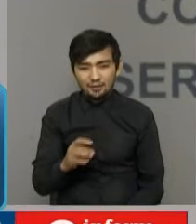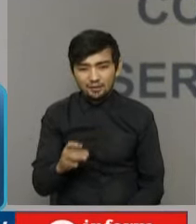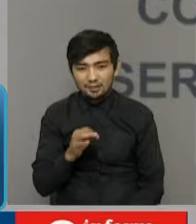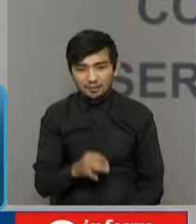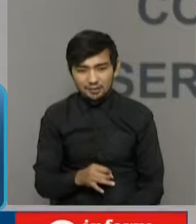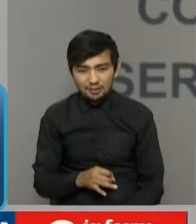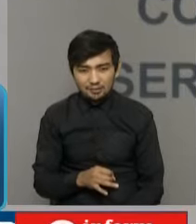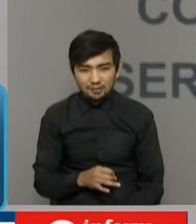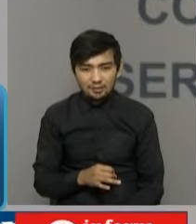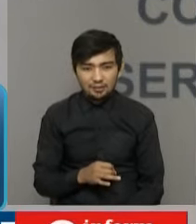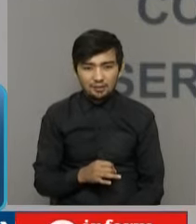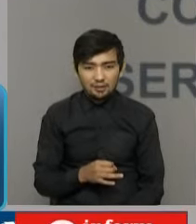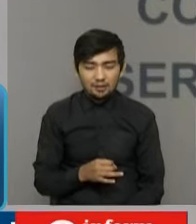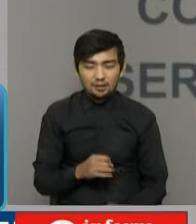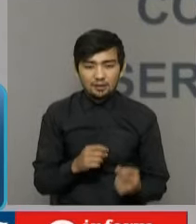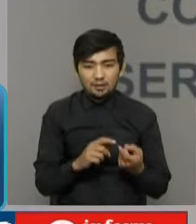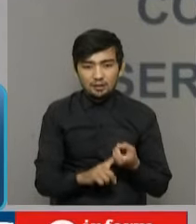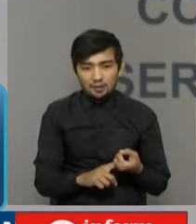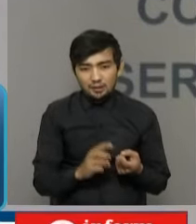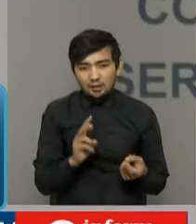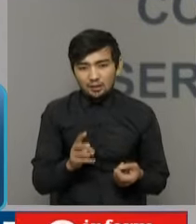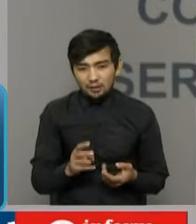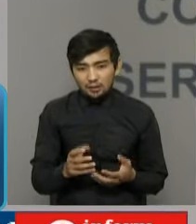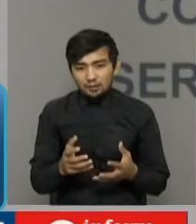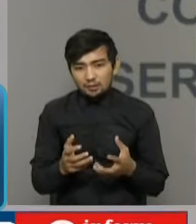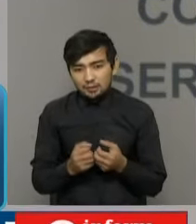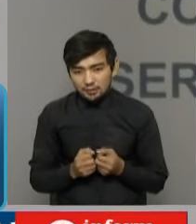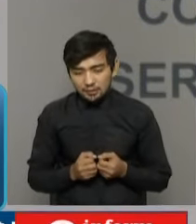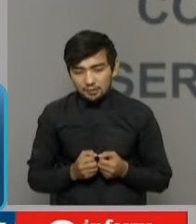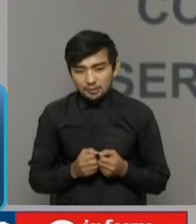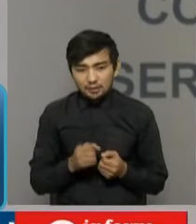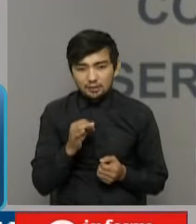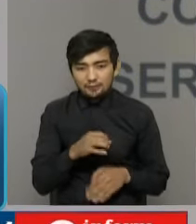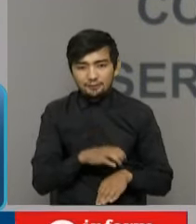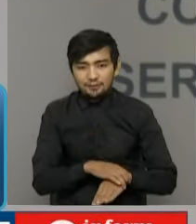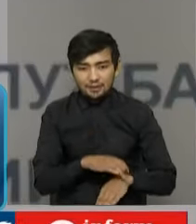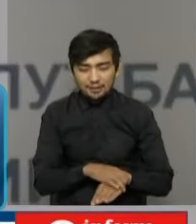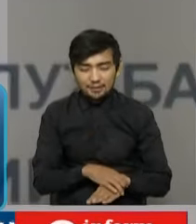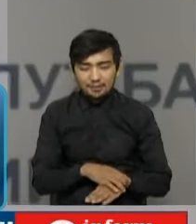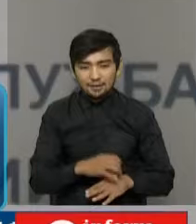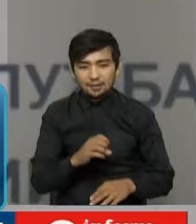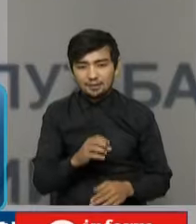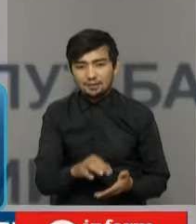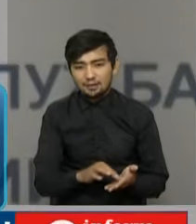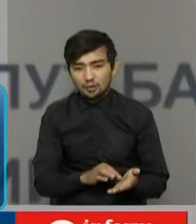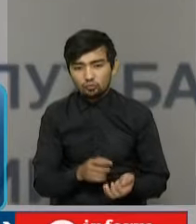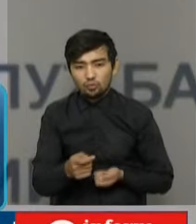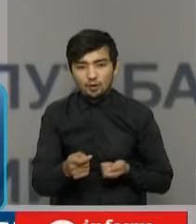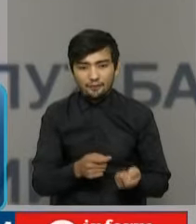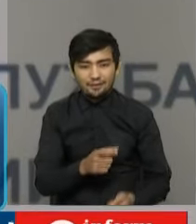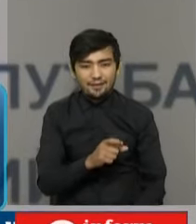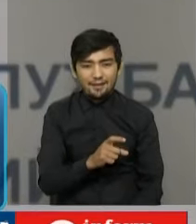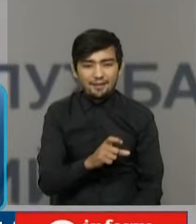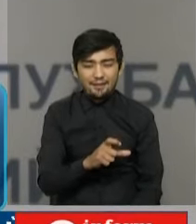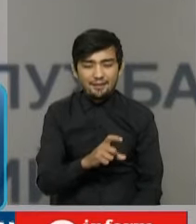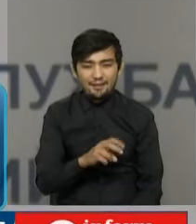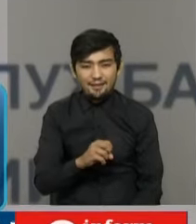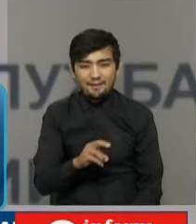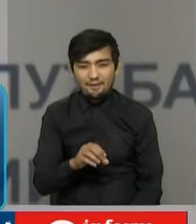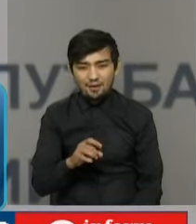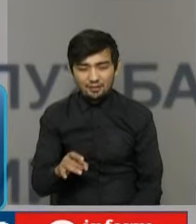выборочно относятся к приемке. Эти факты пресекаются сразу. Руководителям элеваторов